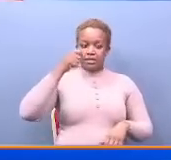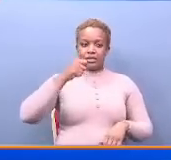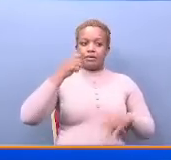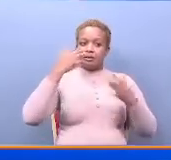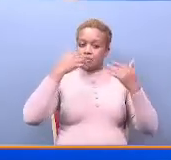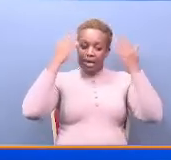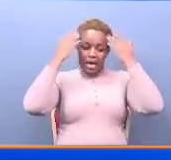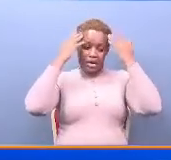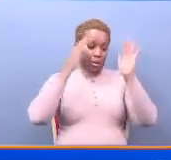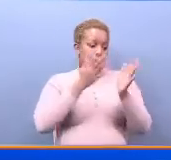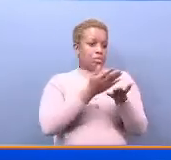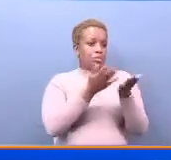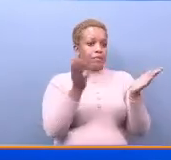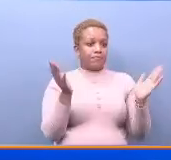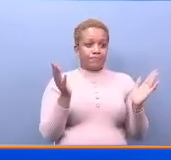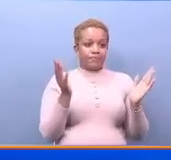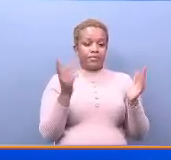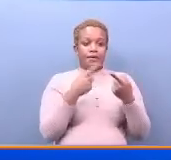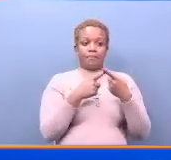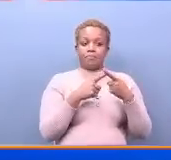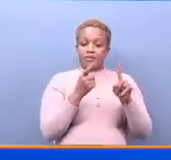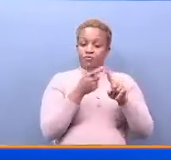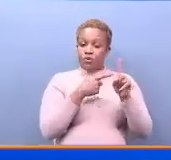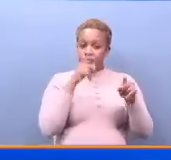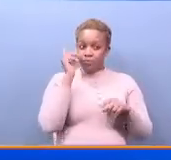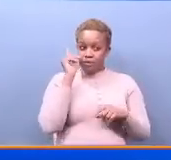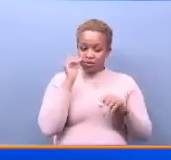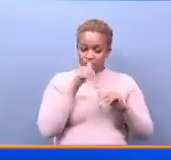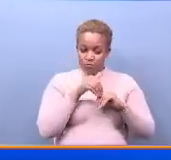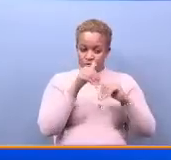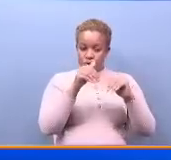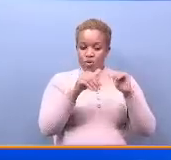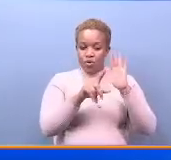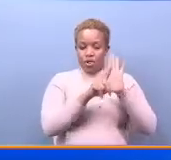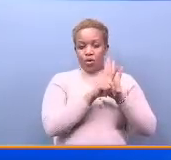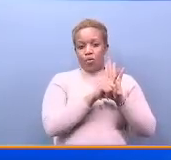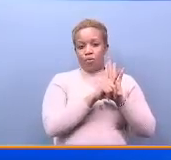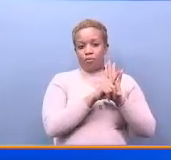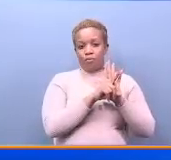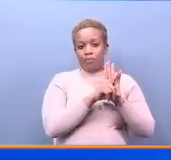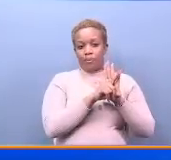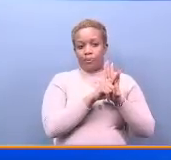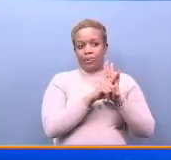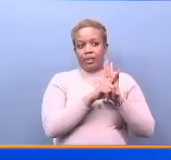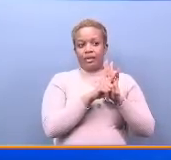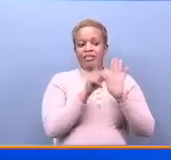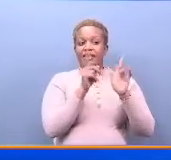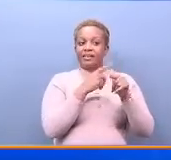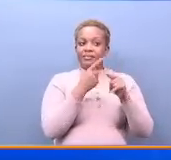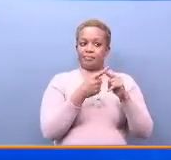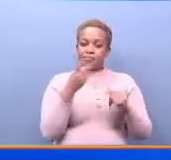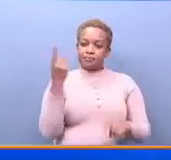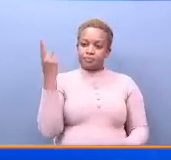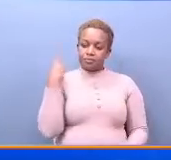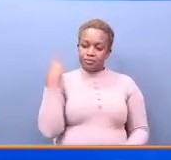Siwajui, lakini majaji wa mahakama ya Mombasa waangalie sheria vile nimedhulumwa na IBC. So tarehe